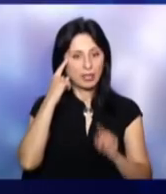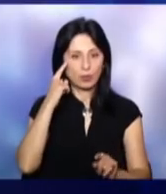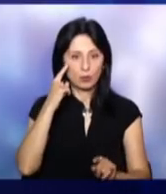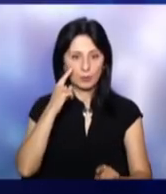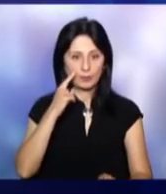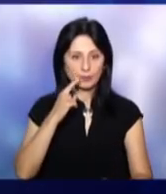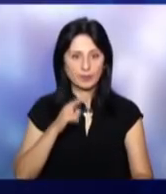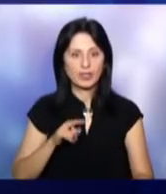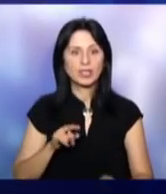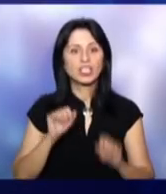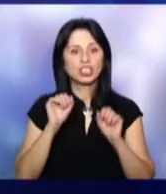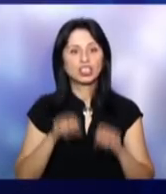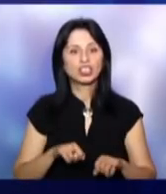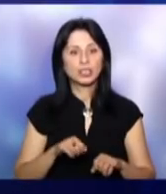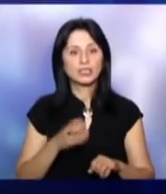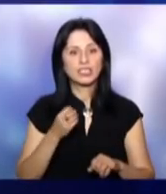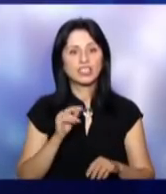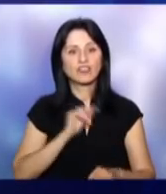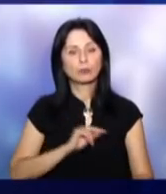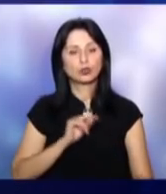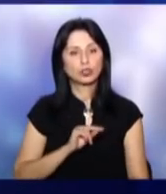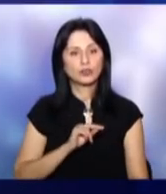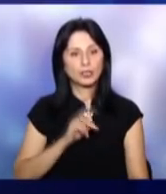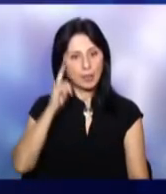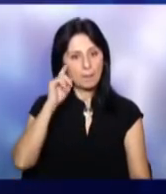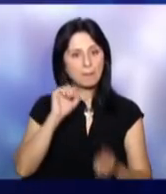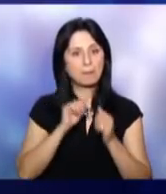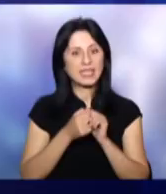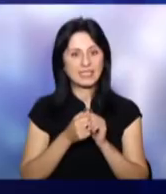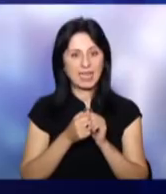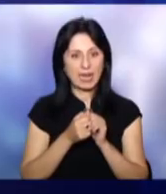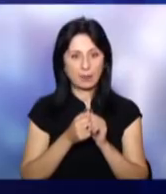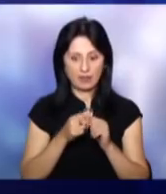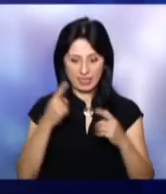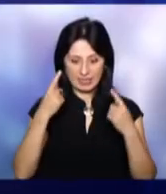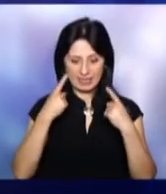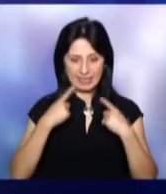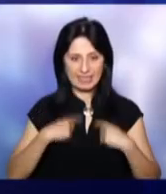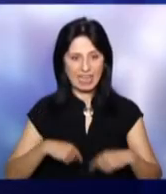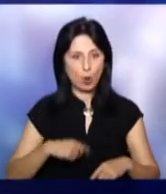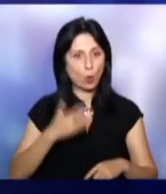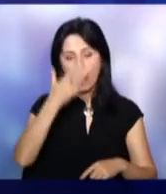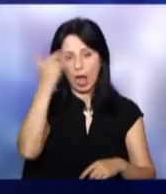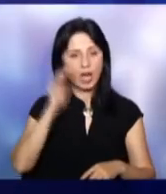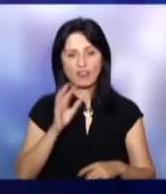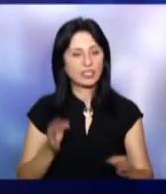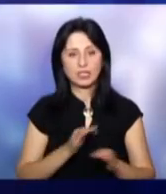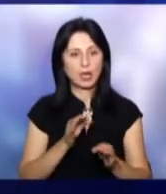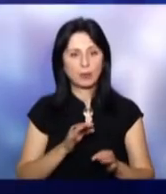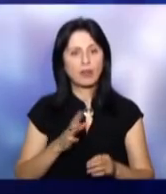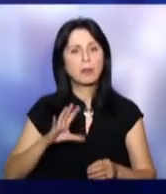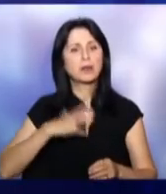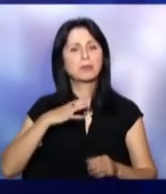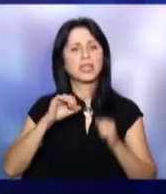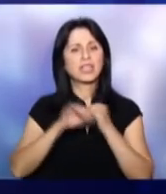ასევე შეიძლება კიდევ ვიმუშაოთ მეხსიერებაზეც, რადგან სხეულს არაფერი არ ავიწყდება, არ ავიწყდება არც